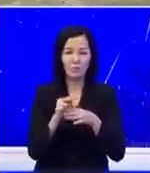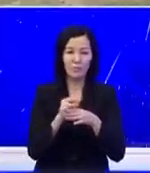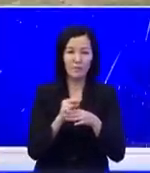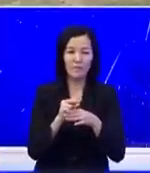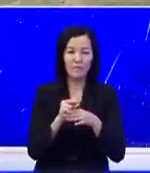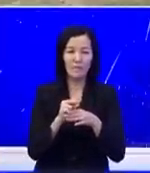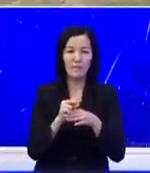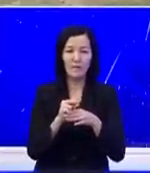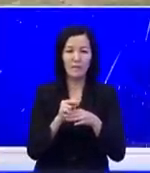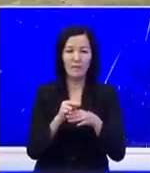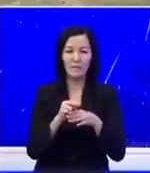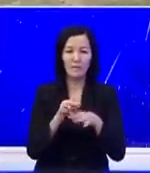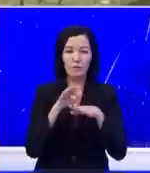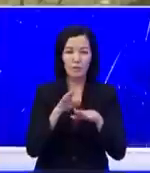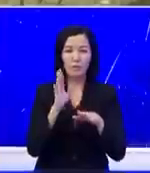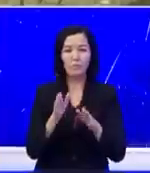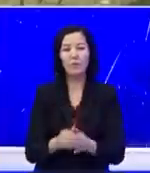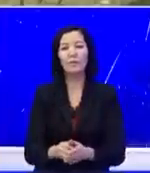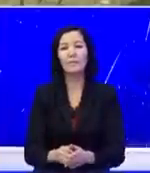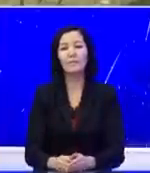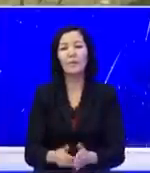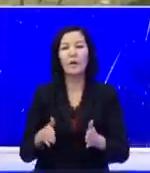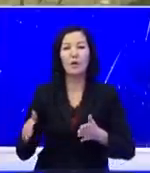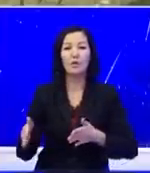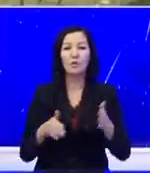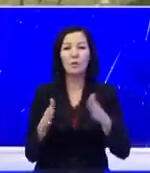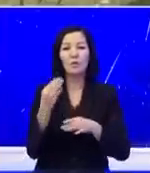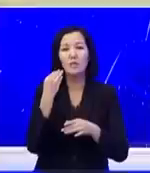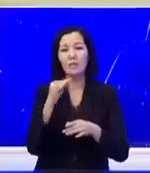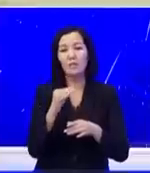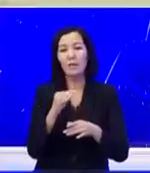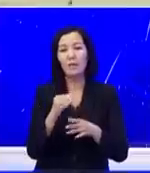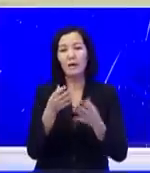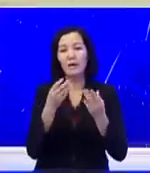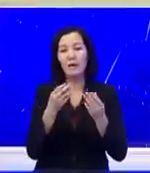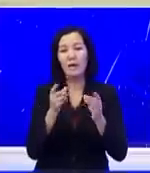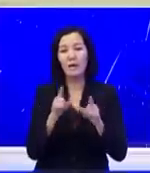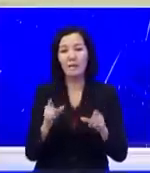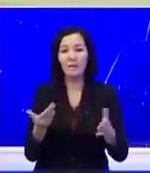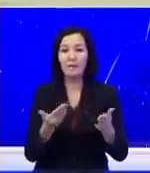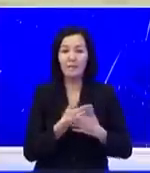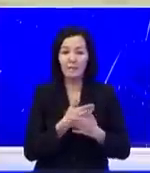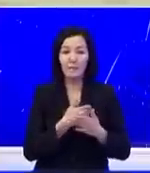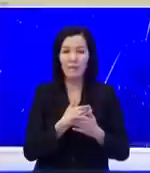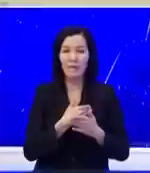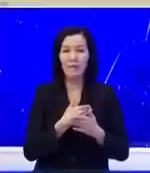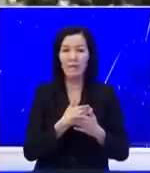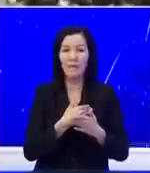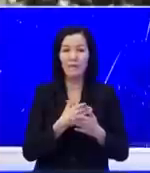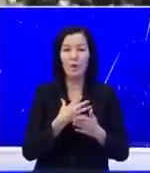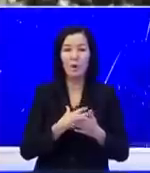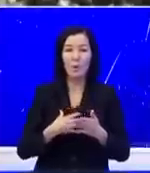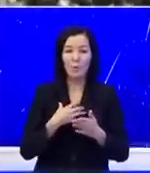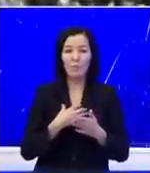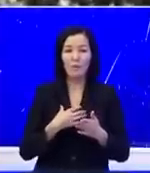ағымдағы өндеу жұмыстары жүргізілетін болады. Қара жолдың сапалы болуы қарапайым тұрғындардың тілегі. Шекаралы аймақта облыстық маңызы бар